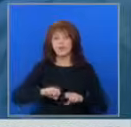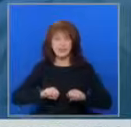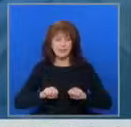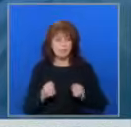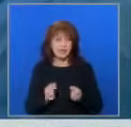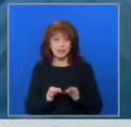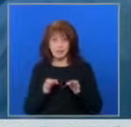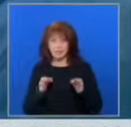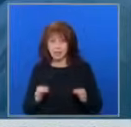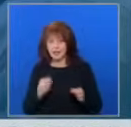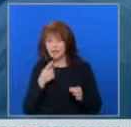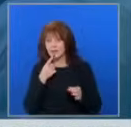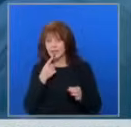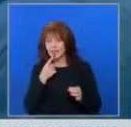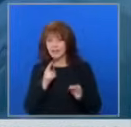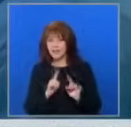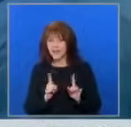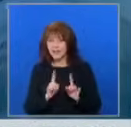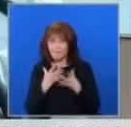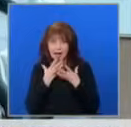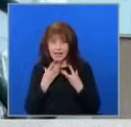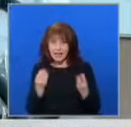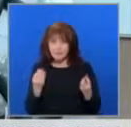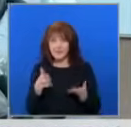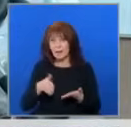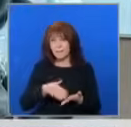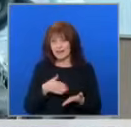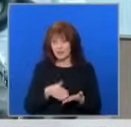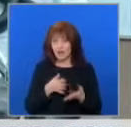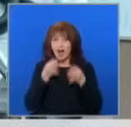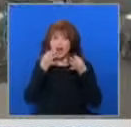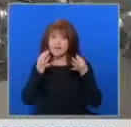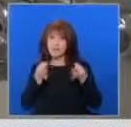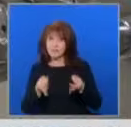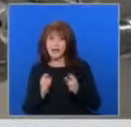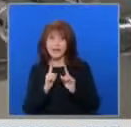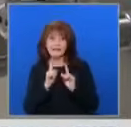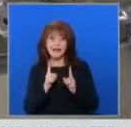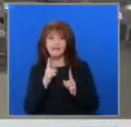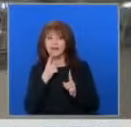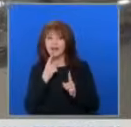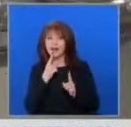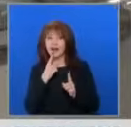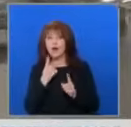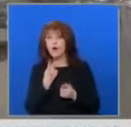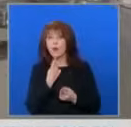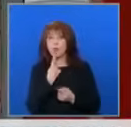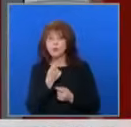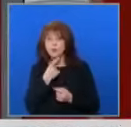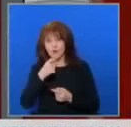мерки, за да се преодолеят дефицитите. Особено внимание според тях трябва да се обърне на условията на труд